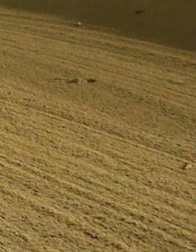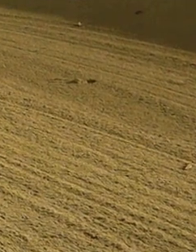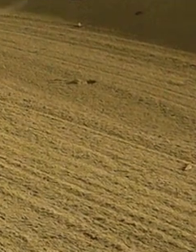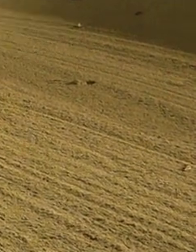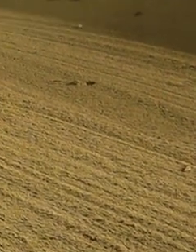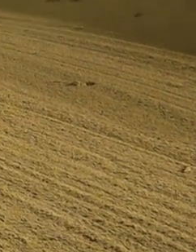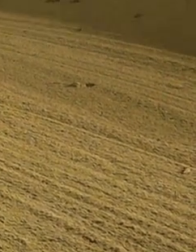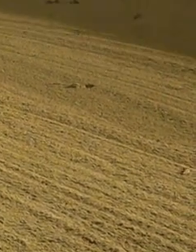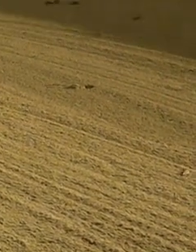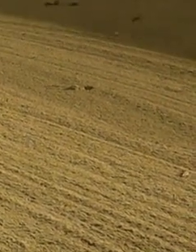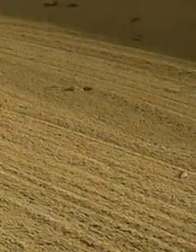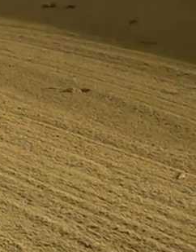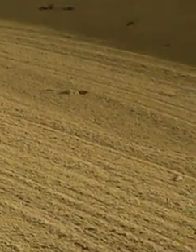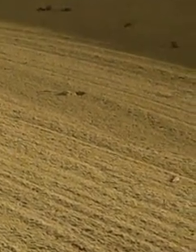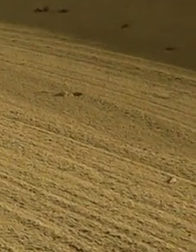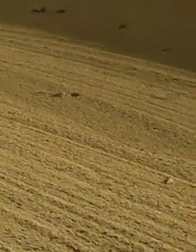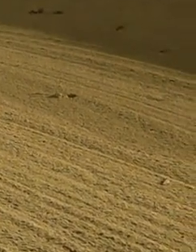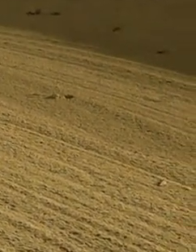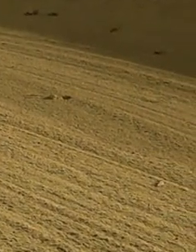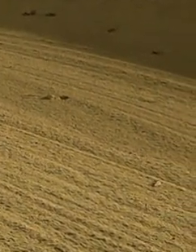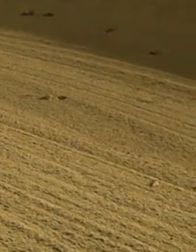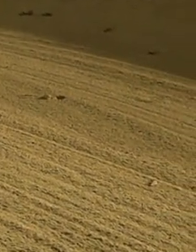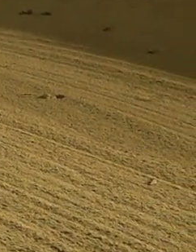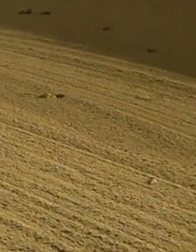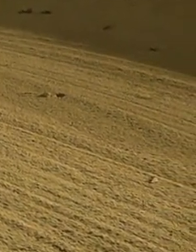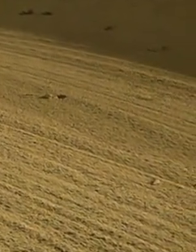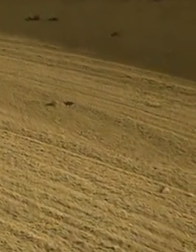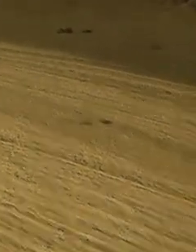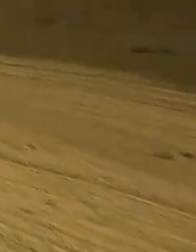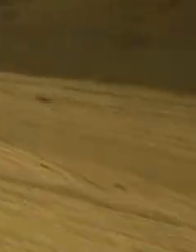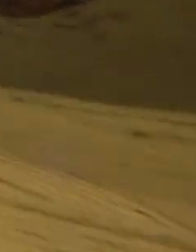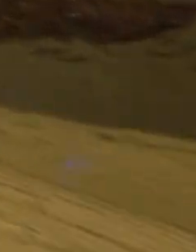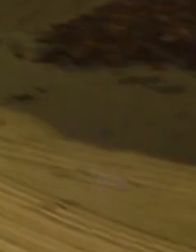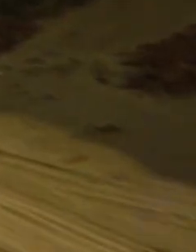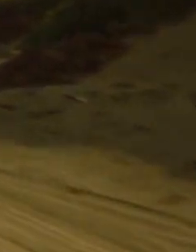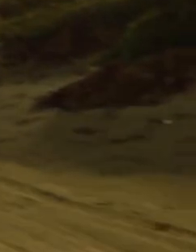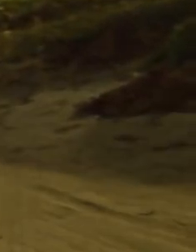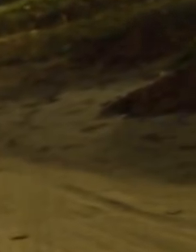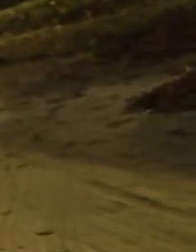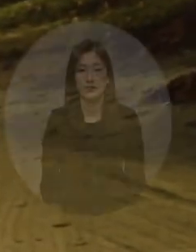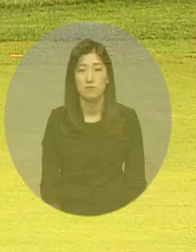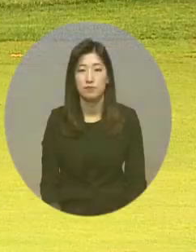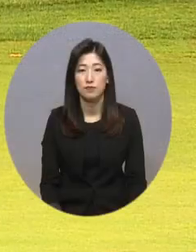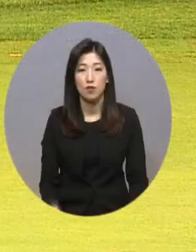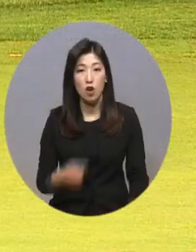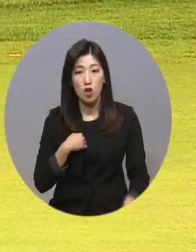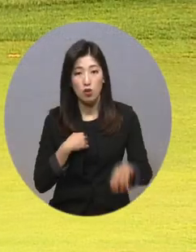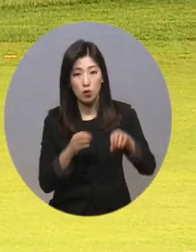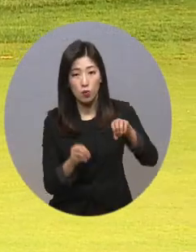아 으 딱 좀 나가죠